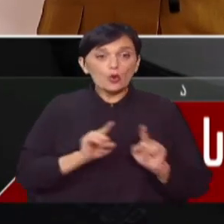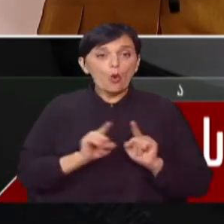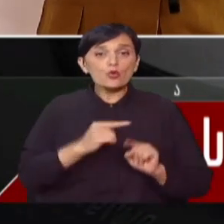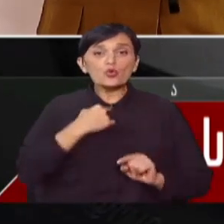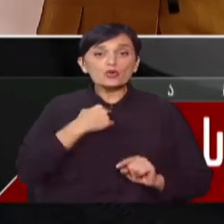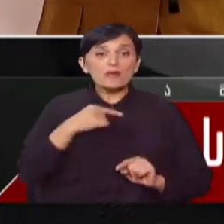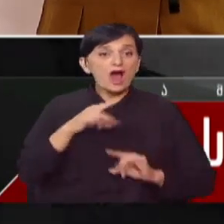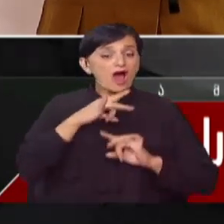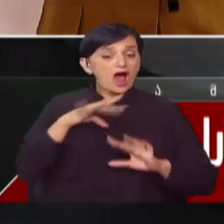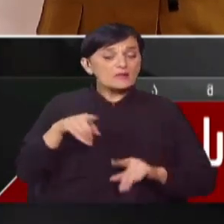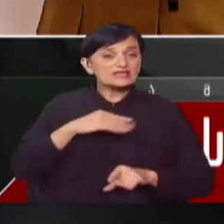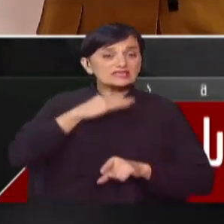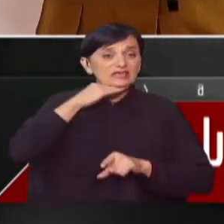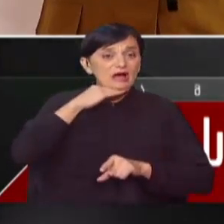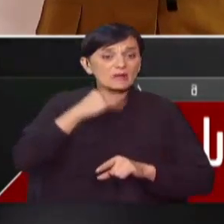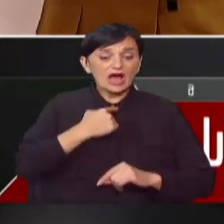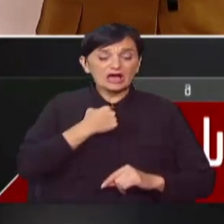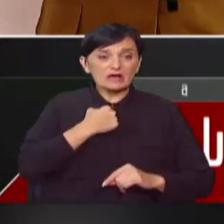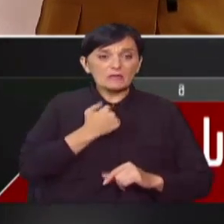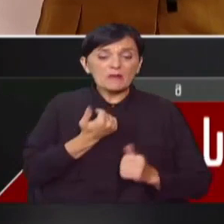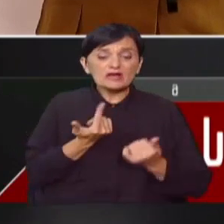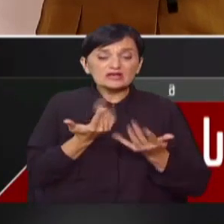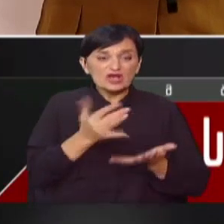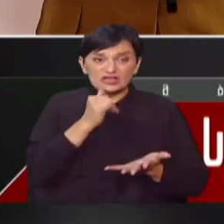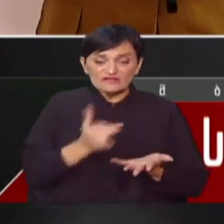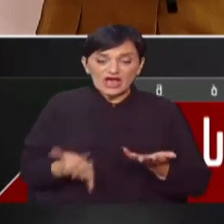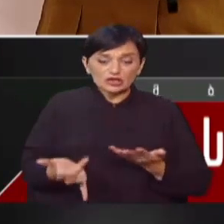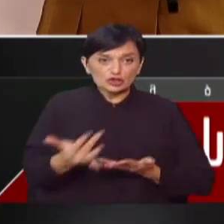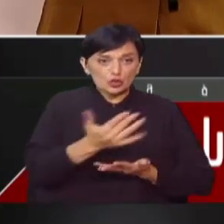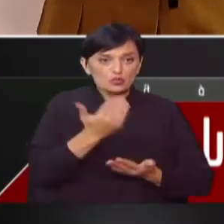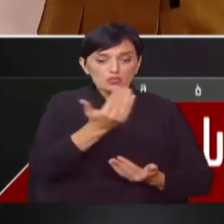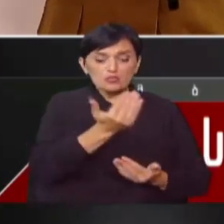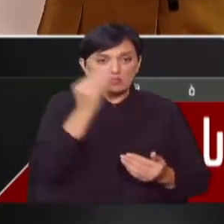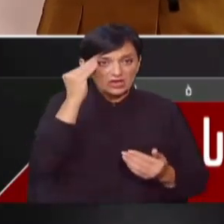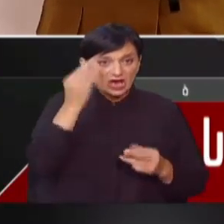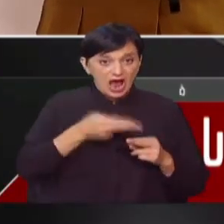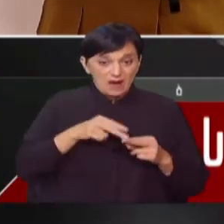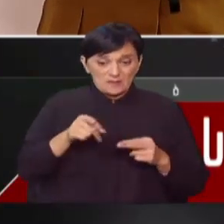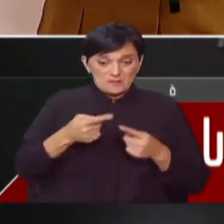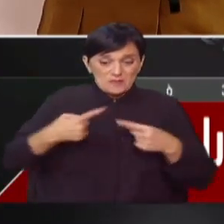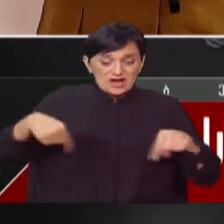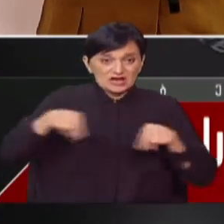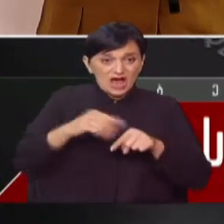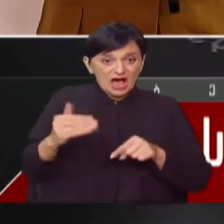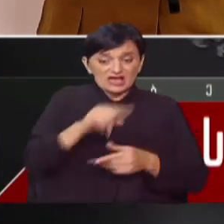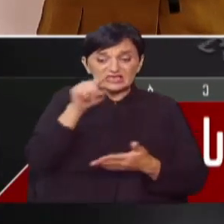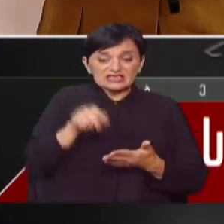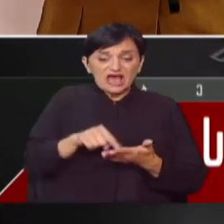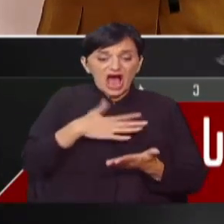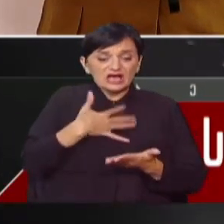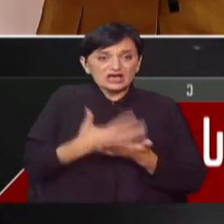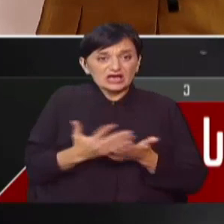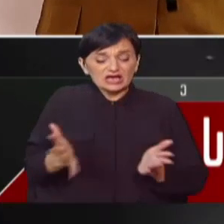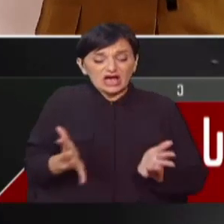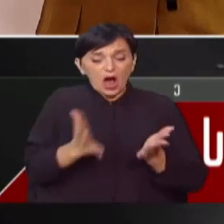ხმები არ იქნებოდა საკმარისი და ხმების რაოდენობა ვერ შეგროვდებოდა, მათ მიაჩნიათ, რომ ამ ფრაქციის მხრიდან ამ საკითხის გააქტიურება